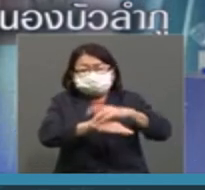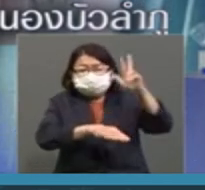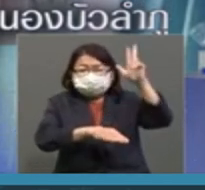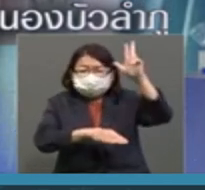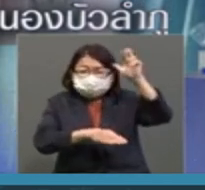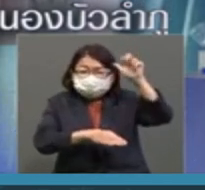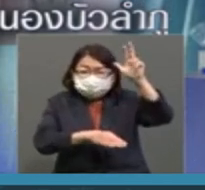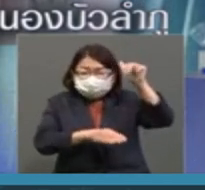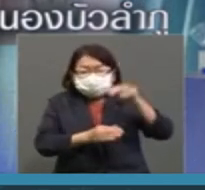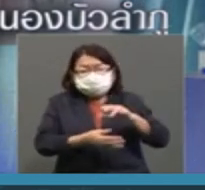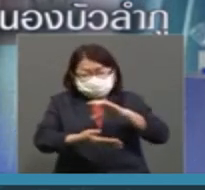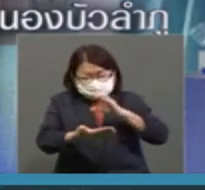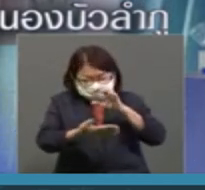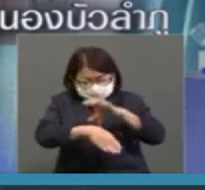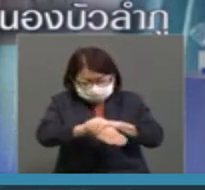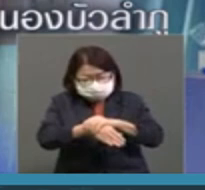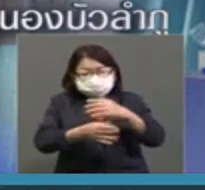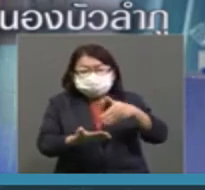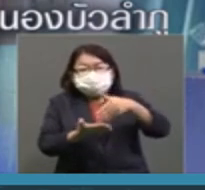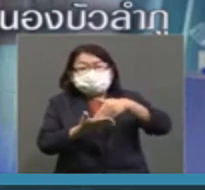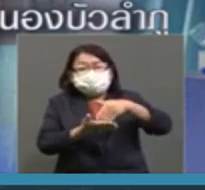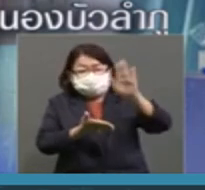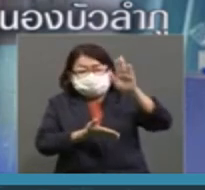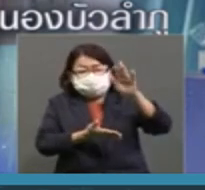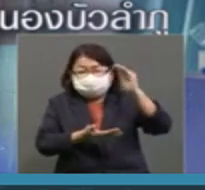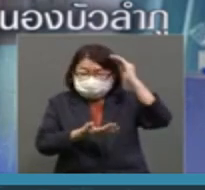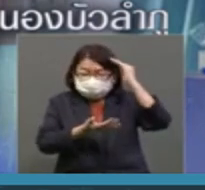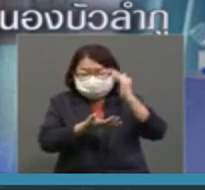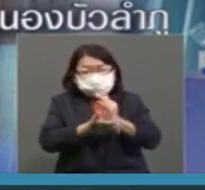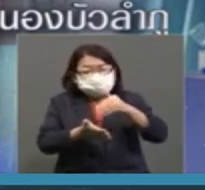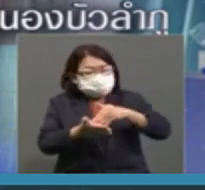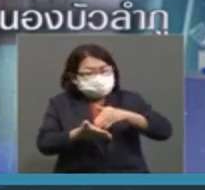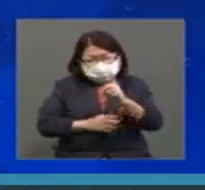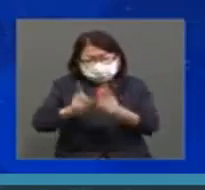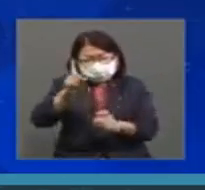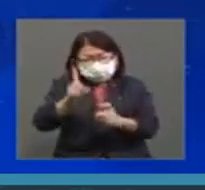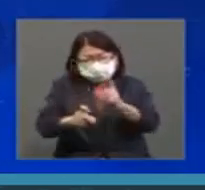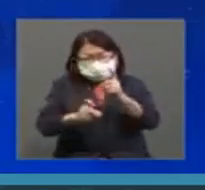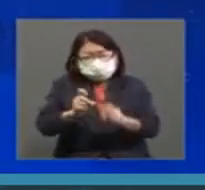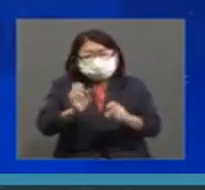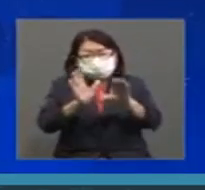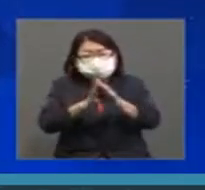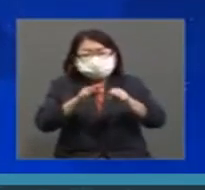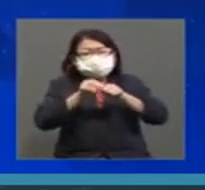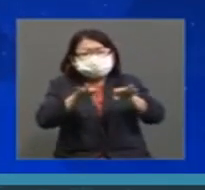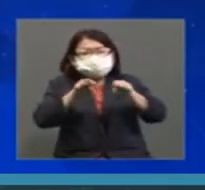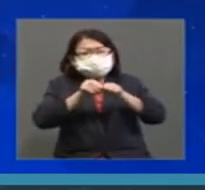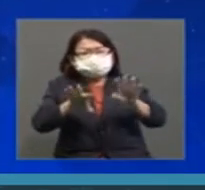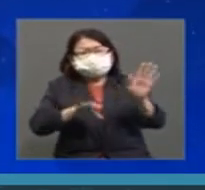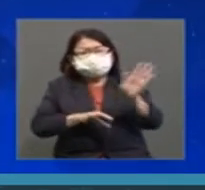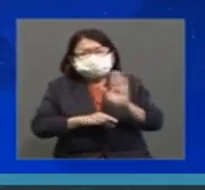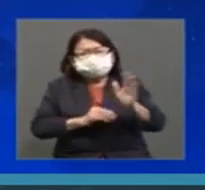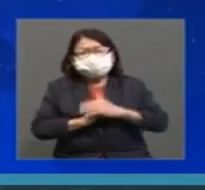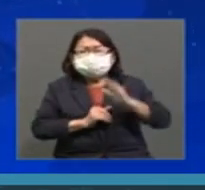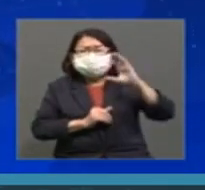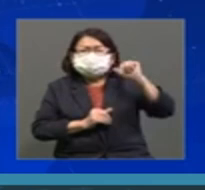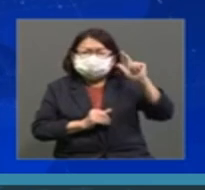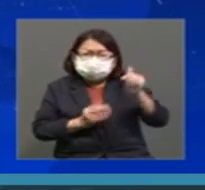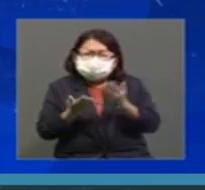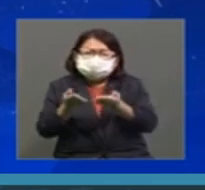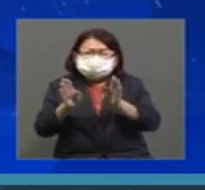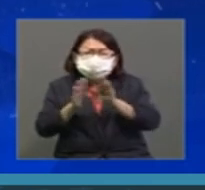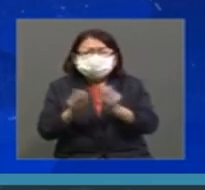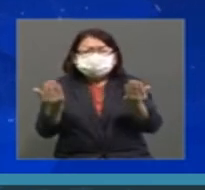และใช้อาวุธให้มากขึ้นตลอดจนขอความร่วมมือประชาชนให้งดแชร์ภาพคลิปวิดีโอเหตุการณ์เพื่อไม่ให้กระท